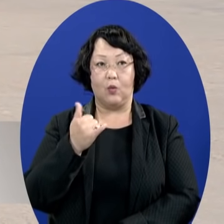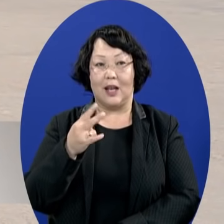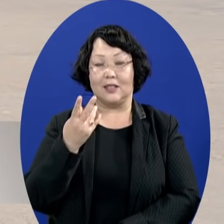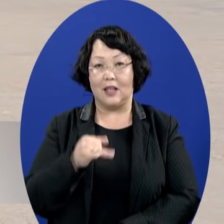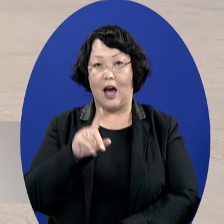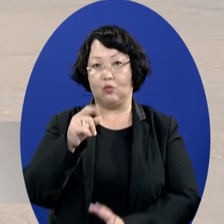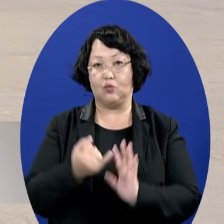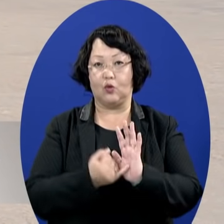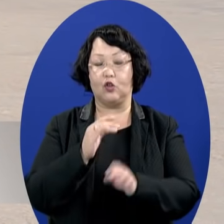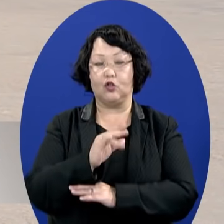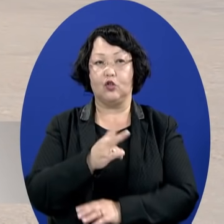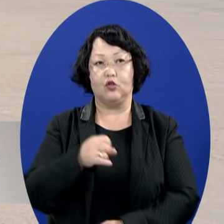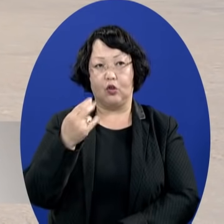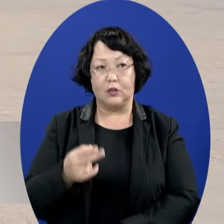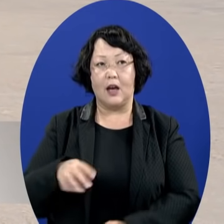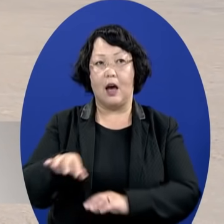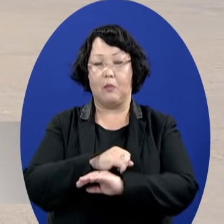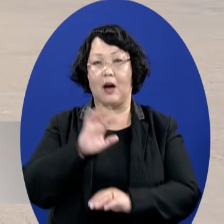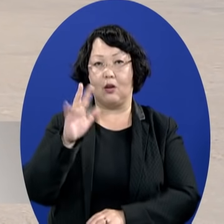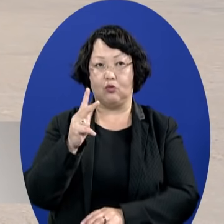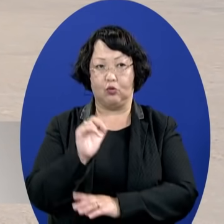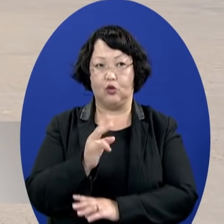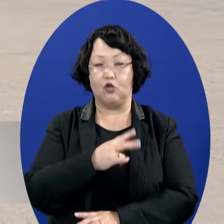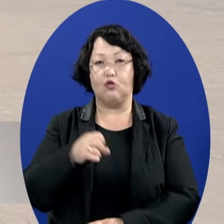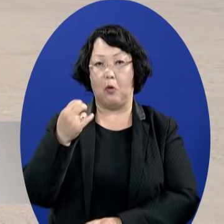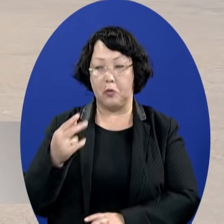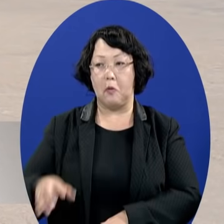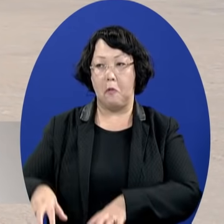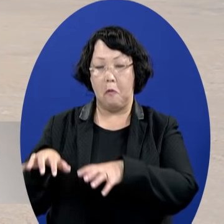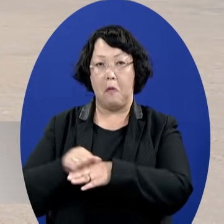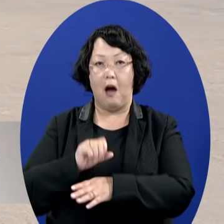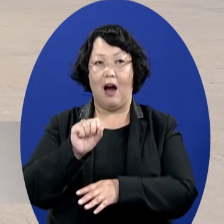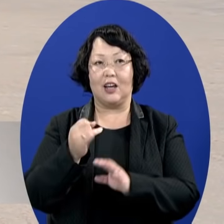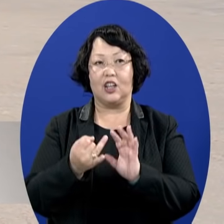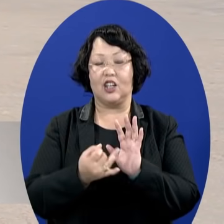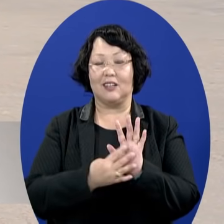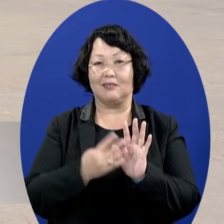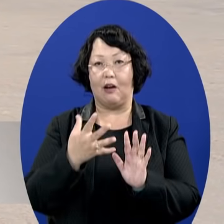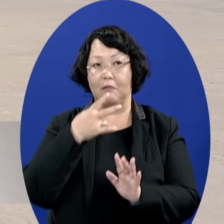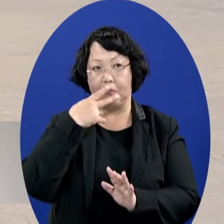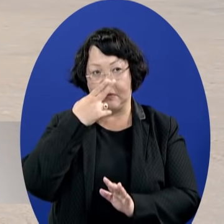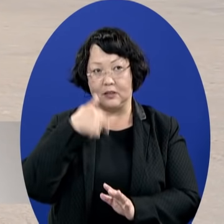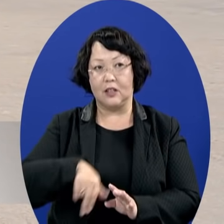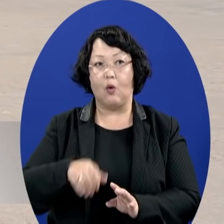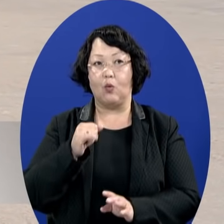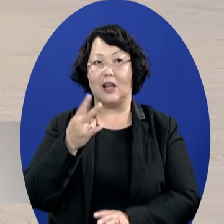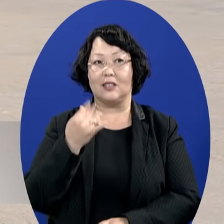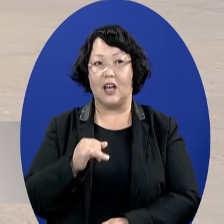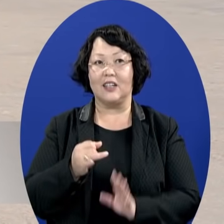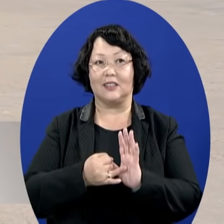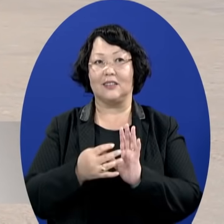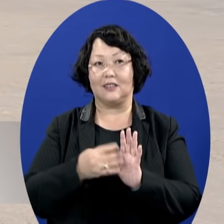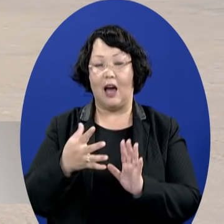оны нөөцтэй байгаа бол аймгийн хэмжээнд 13 оны нөөцтэй АИ-95 шатхуун Улаанстад 95 оны нөөцтэй байгаа бол аймгийн